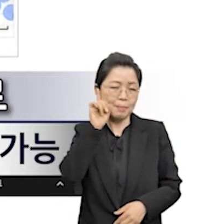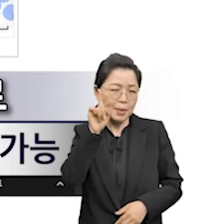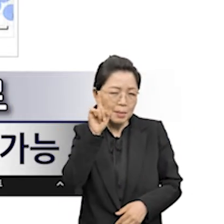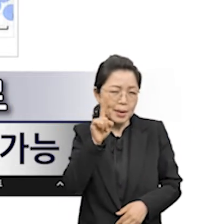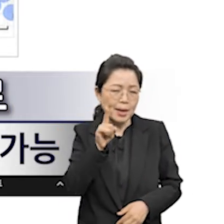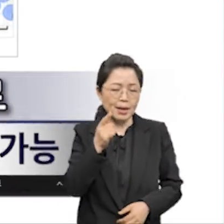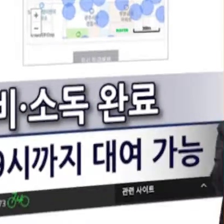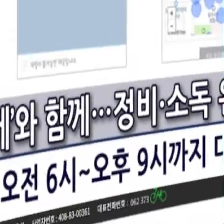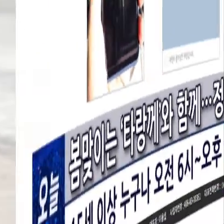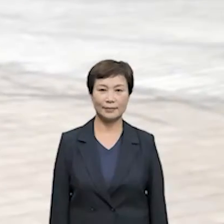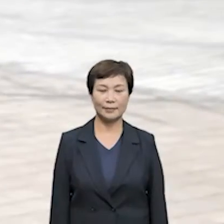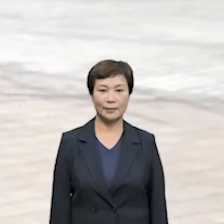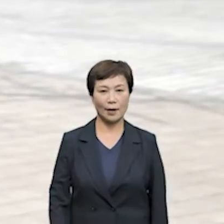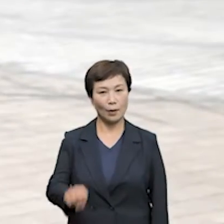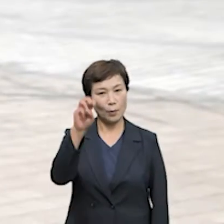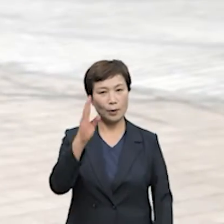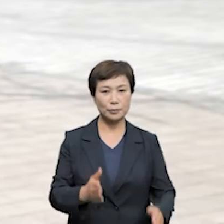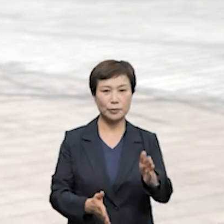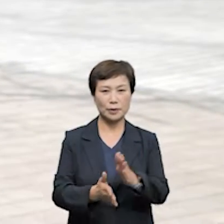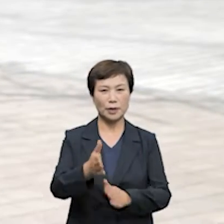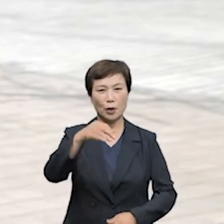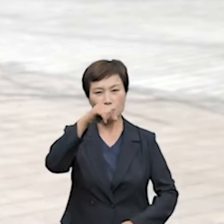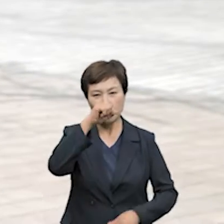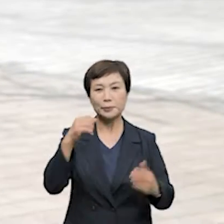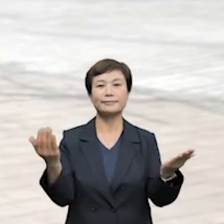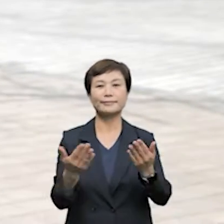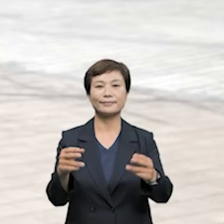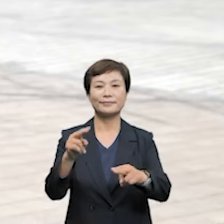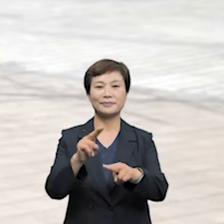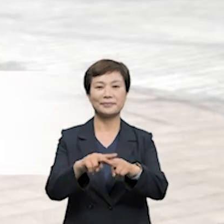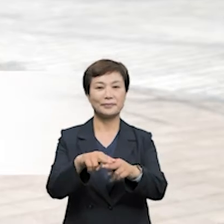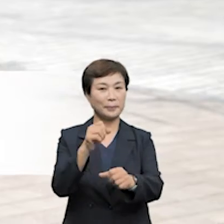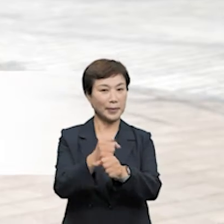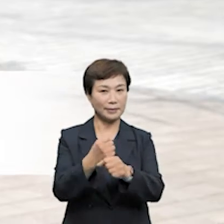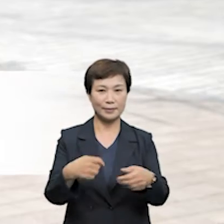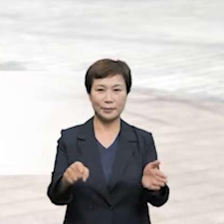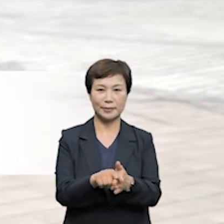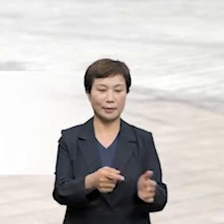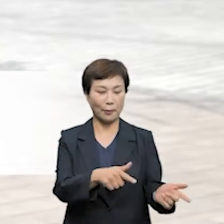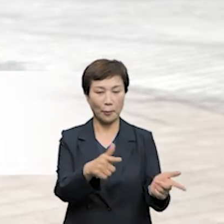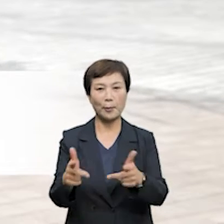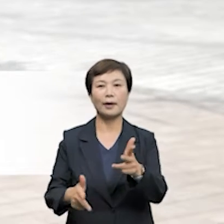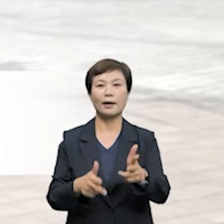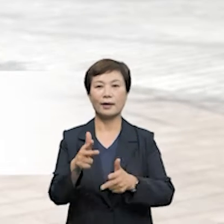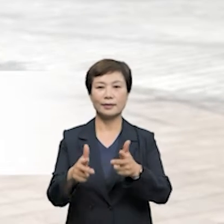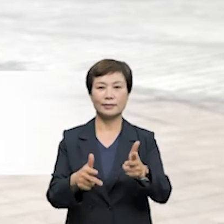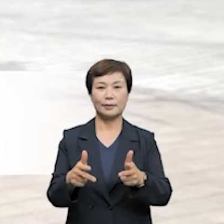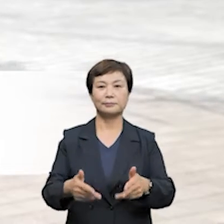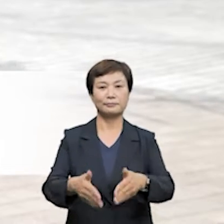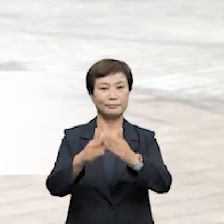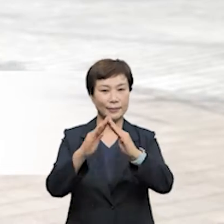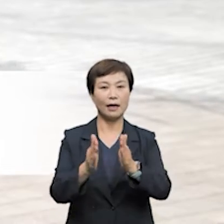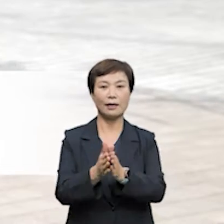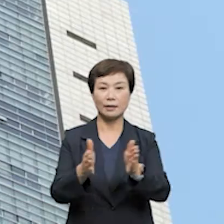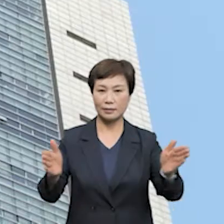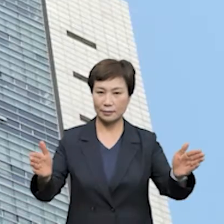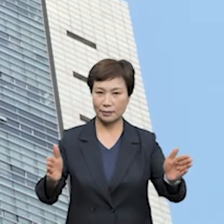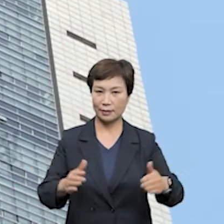대여 가능합니다. 광주시가 양질의 일자리를 창출하기 위한 각종 사업을 본격 추진합니다.